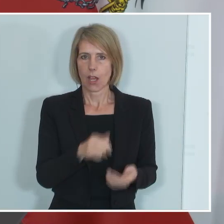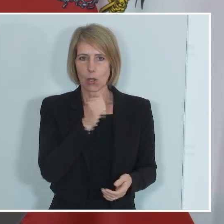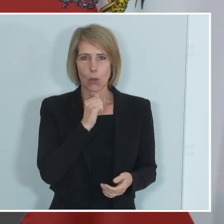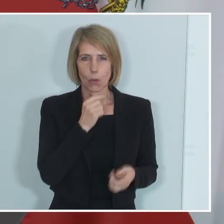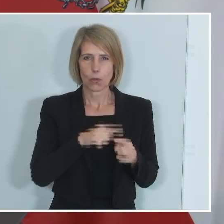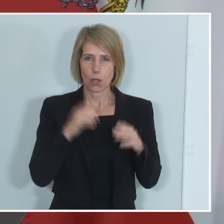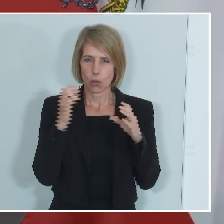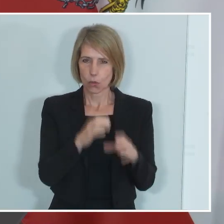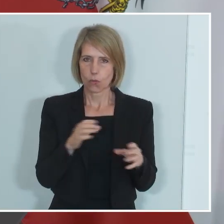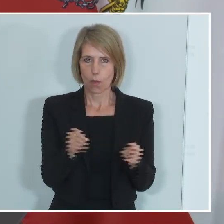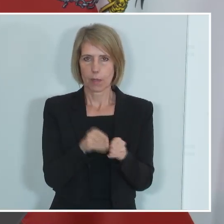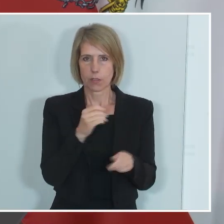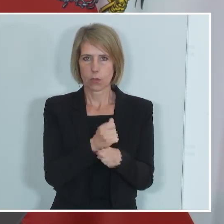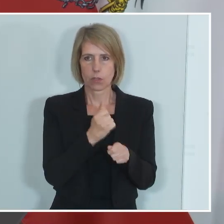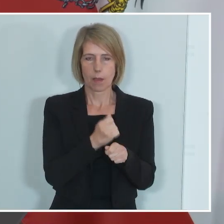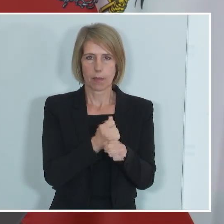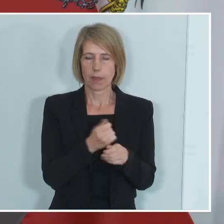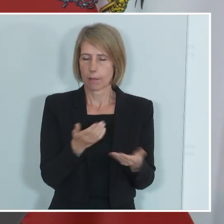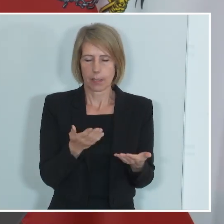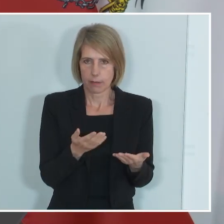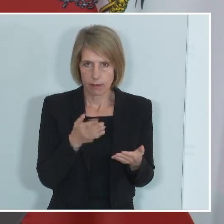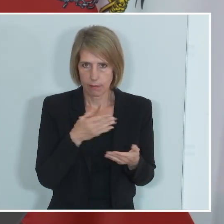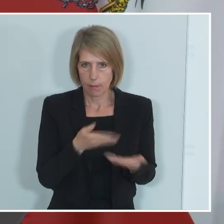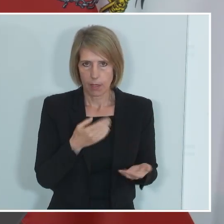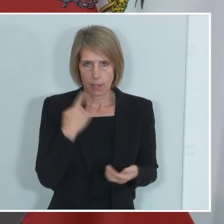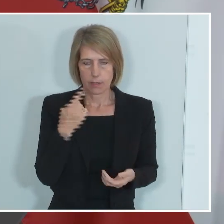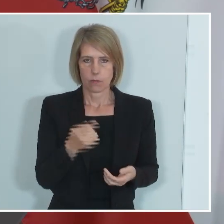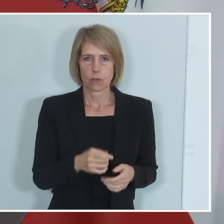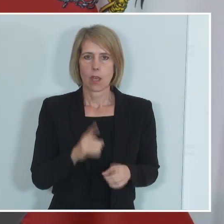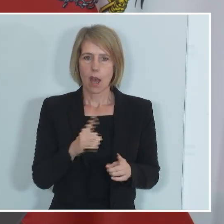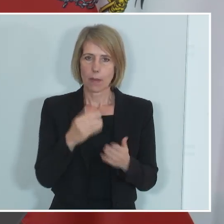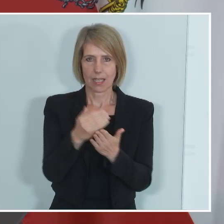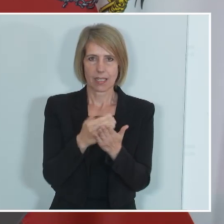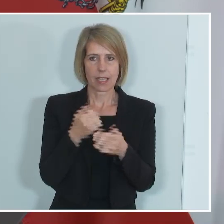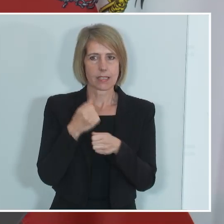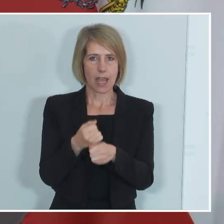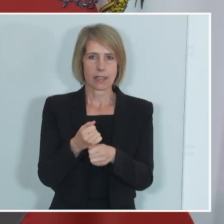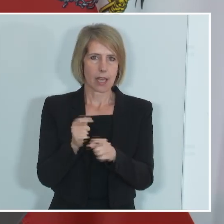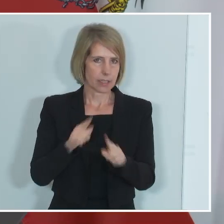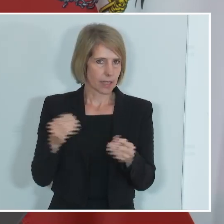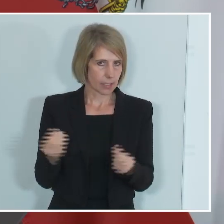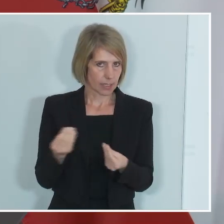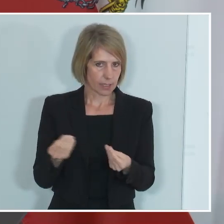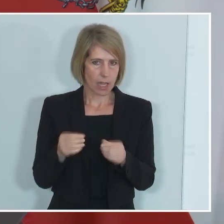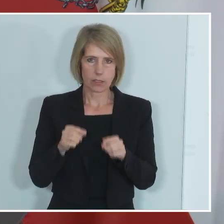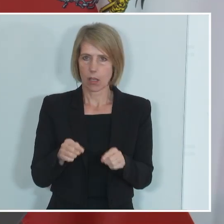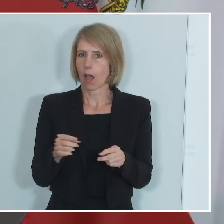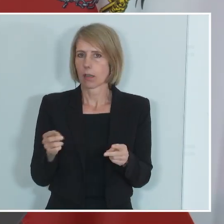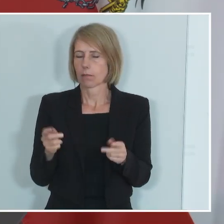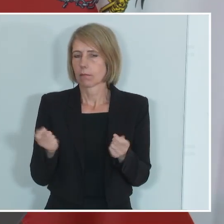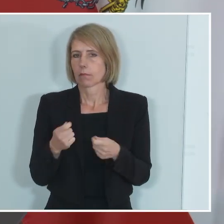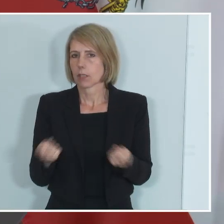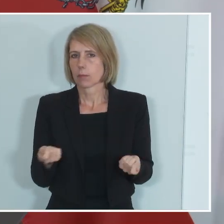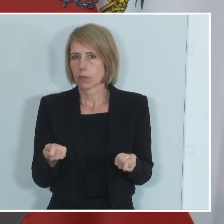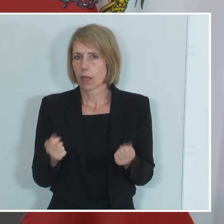ÖVP zusammenarbeiten, das Beste aus beiden Welten. Das andere ist aber die Einhaltung von Gesetzen. Und hier kenne ich keinen Pardon, wenn es hier ein Gesetz